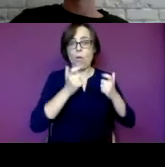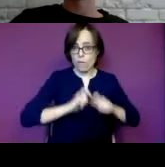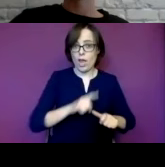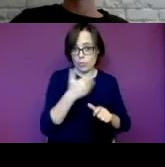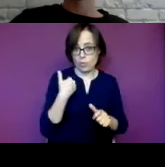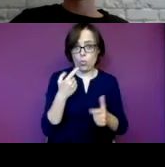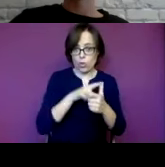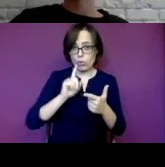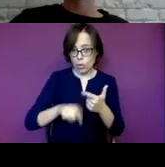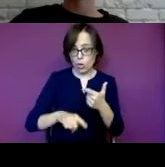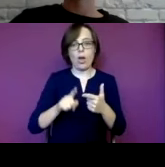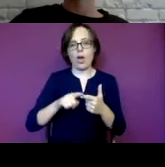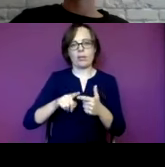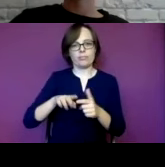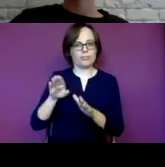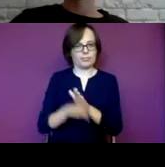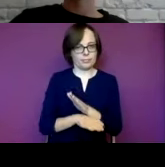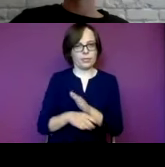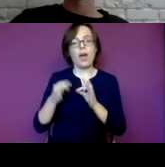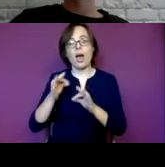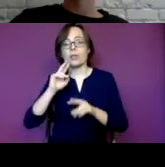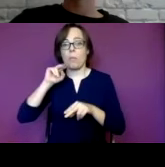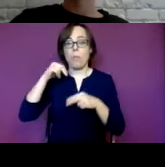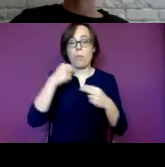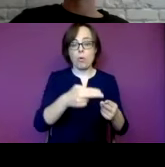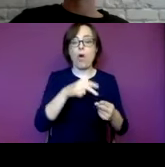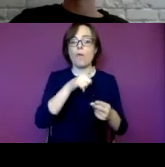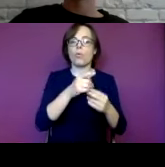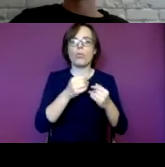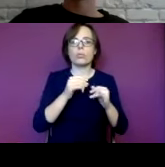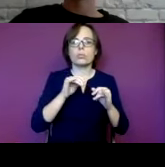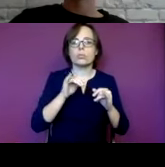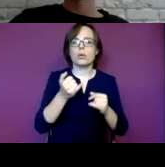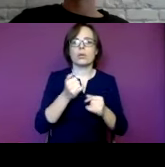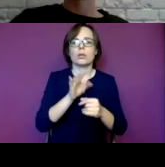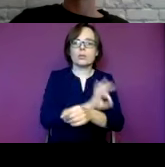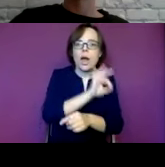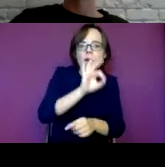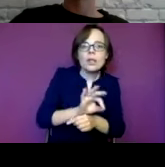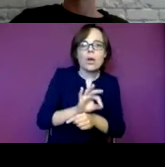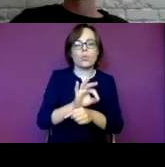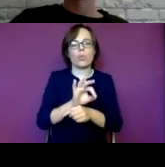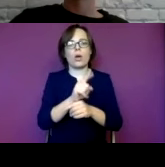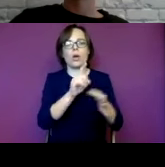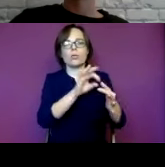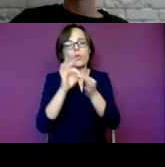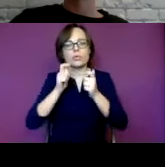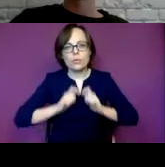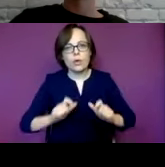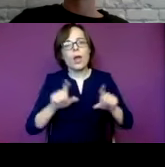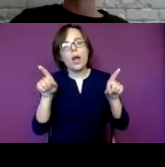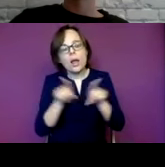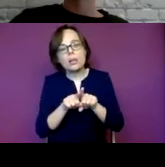powrót dzisiaj do pewnych założeń również architektonicznych, czy, prawda, ruralistycznych, ale również kształtowanie się